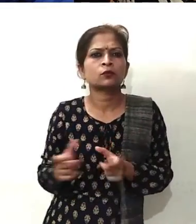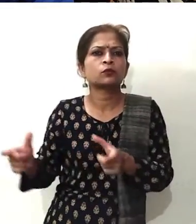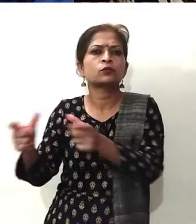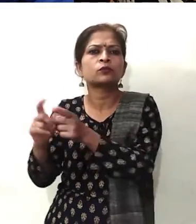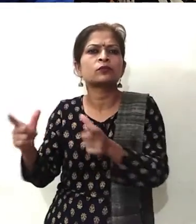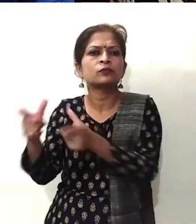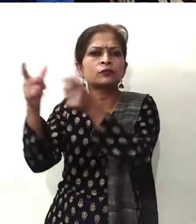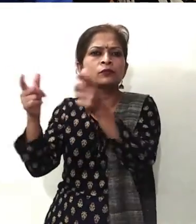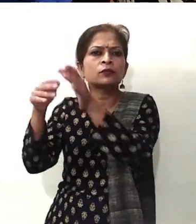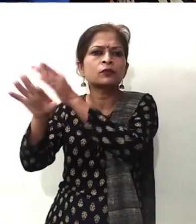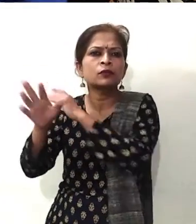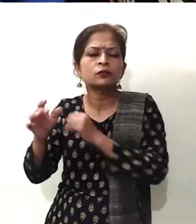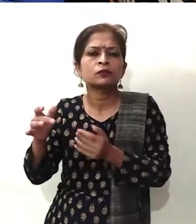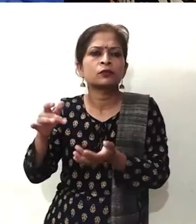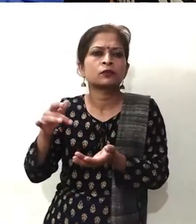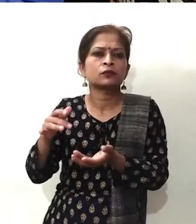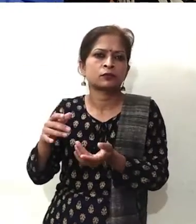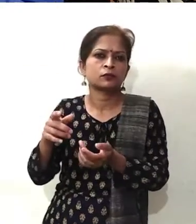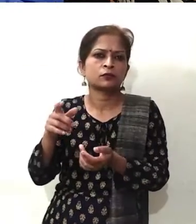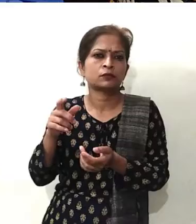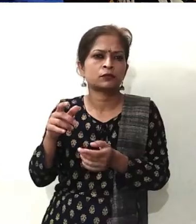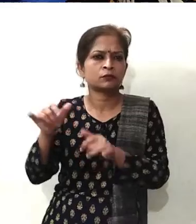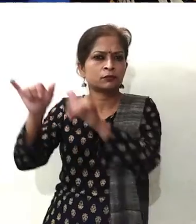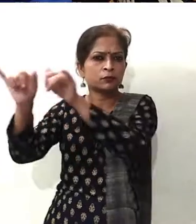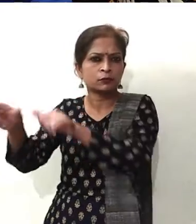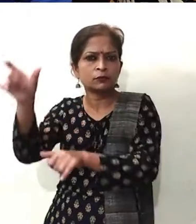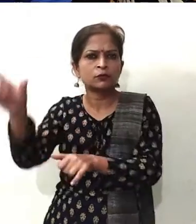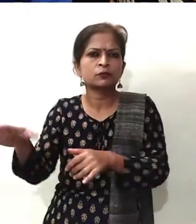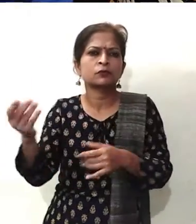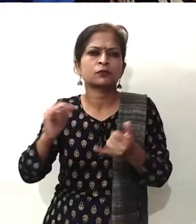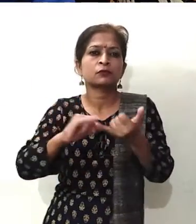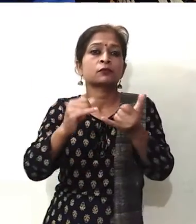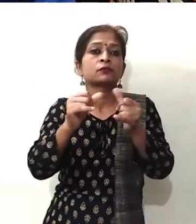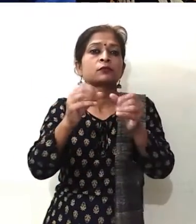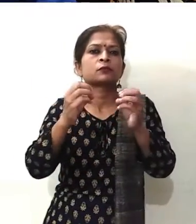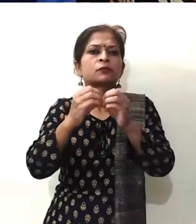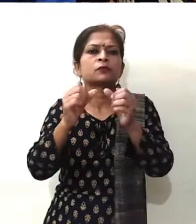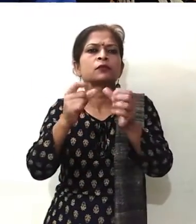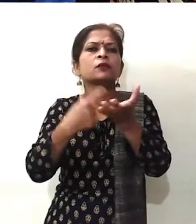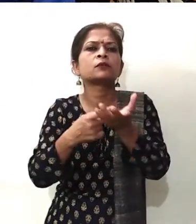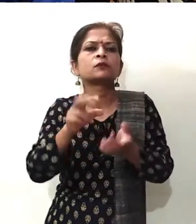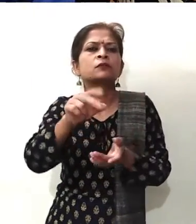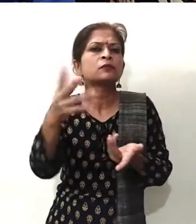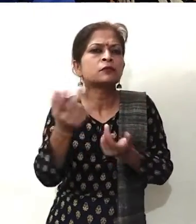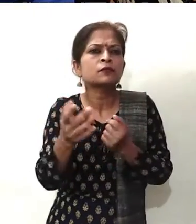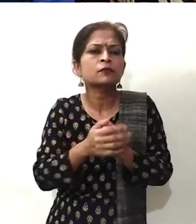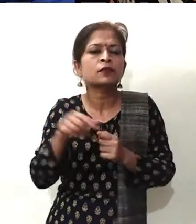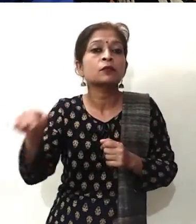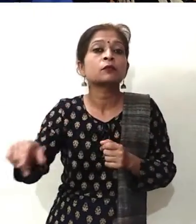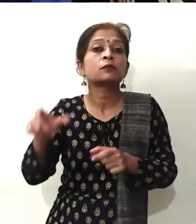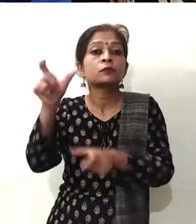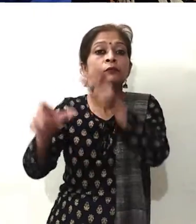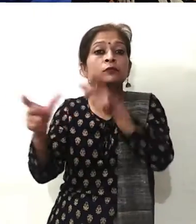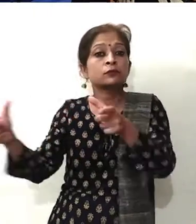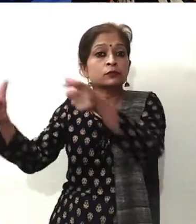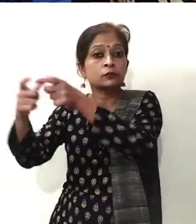एकलव्य नाम था जिसका, वो आया तो मुझे भी शिष्य बना। सबर यानी कि जो कि जंगल में रहते हैं, अच्छा। जो कि जंगल